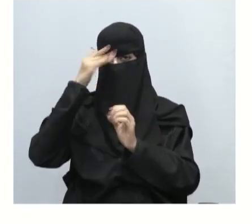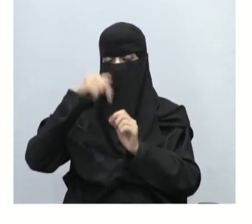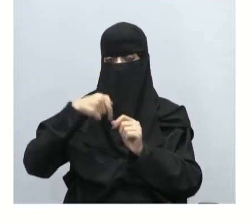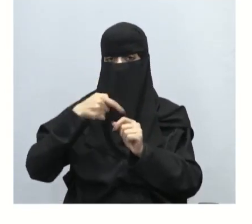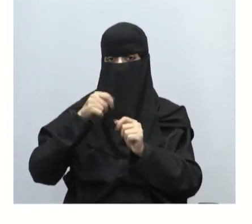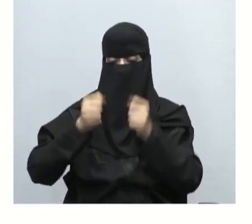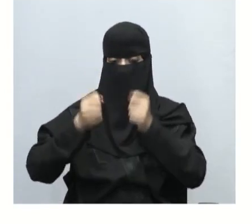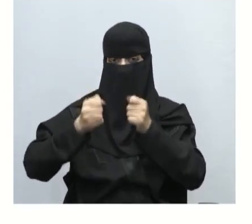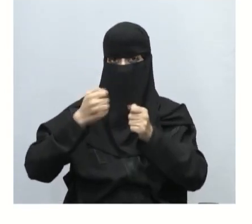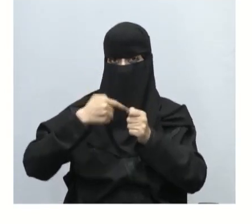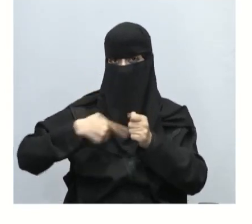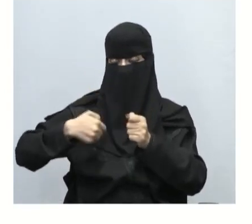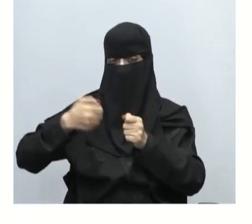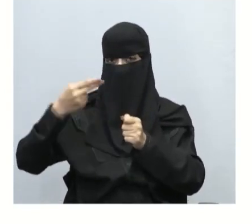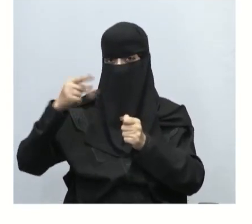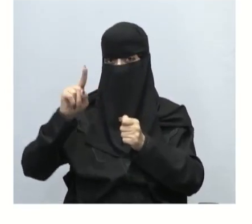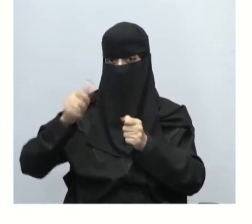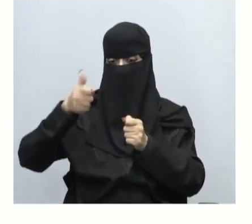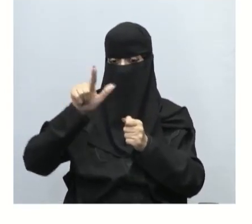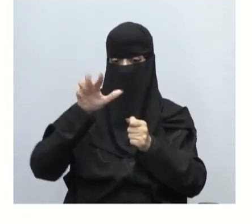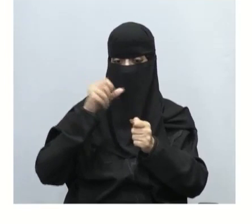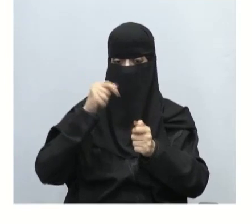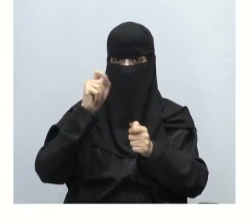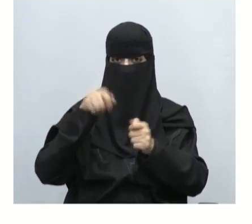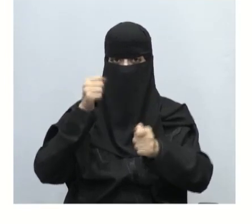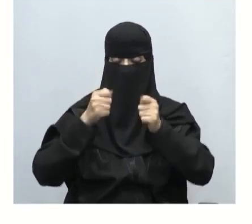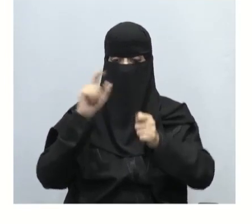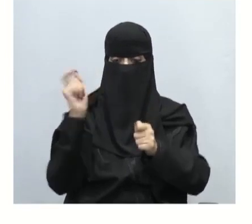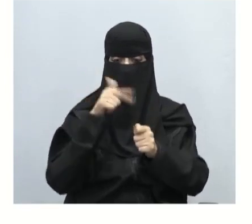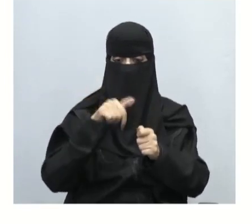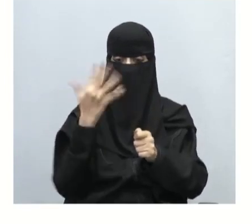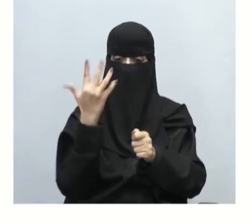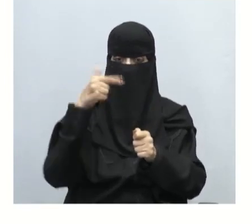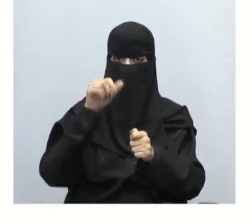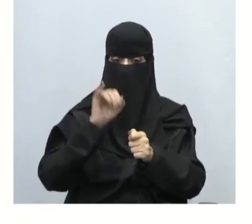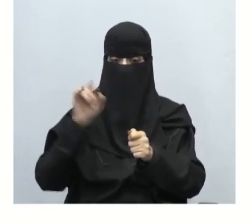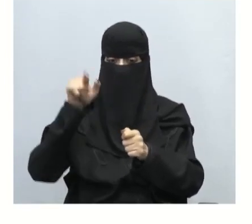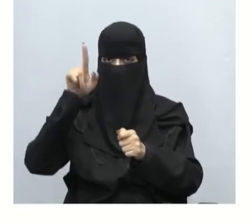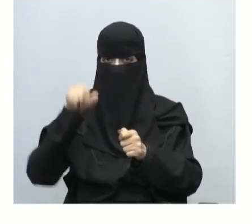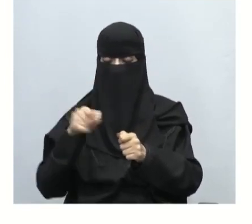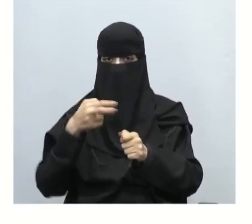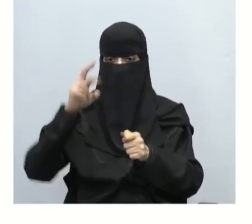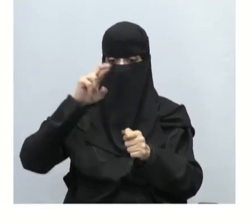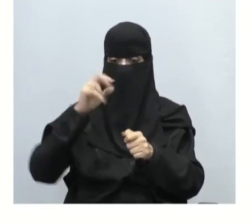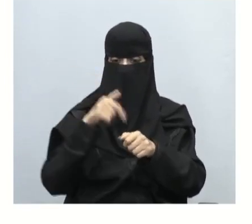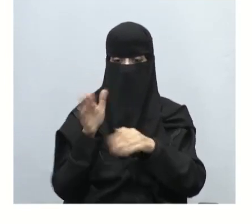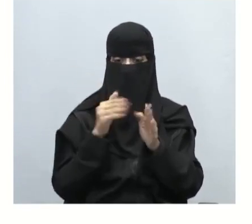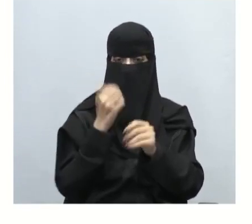بسرعه 50 ك مت في الساعه يوم الاحد و55 ك مت في الساعه يوم الاثنين